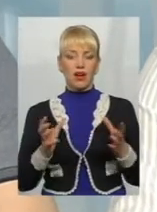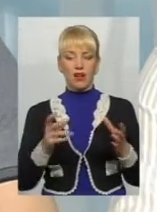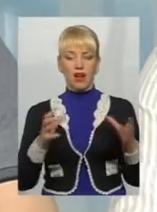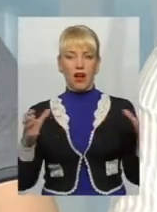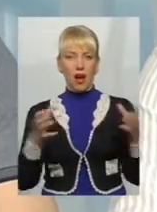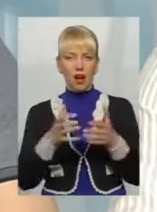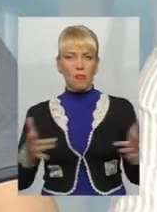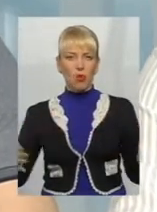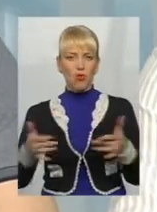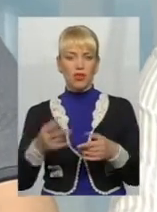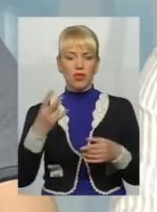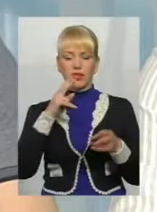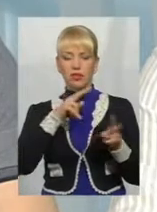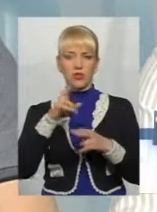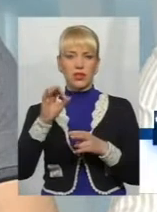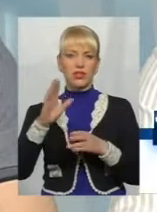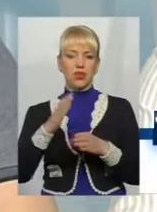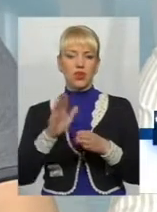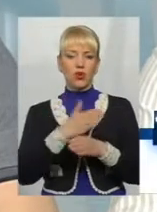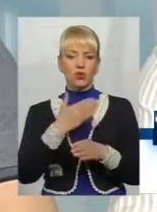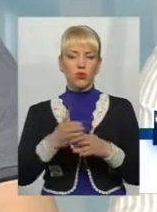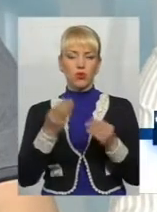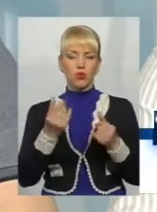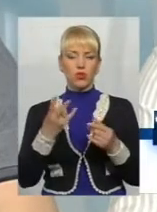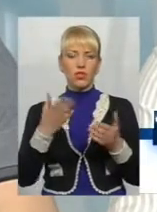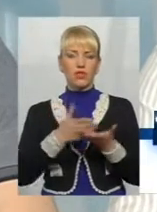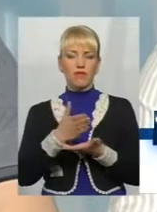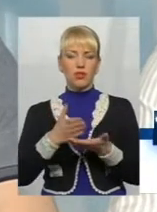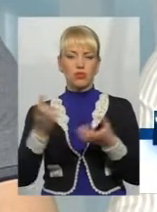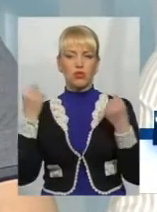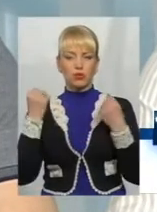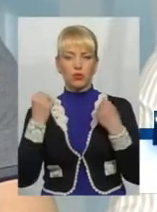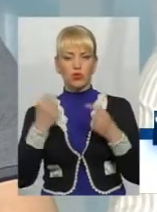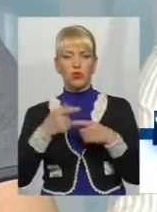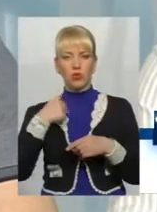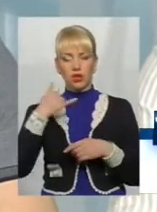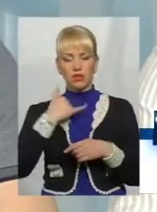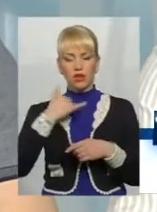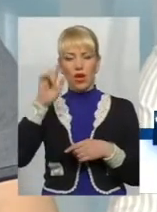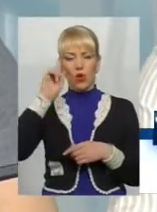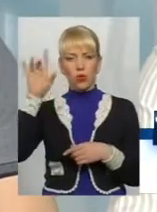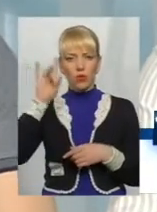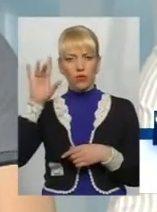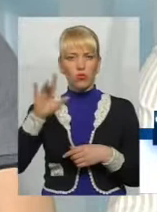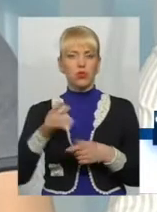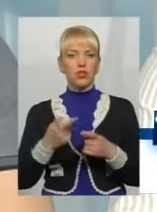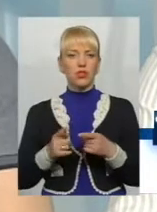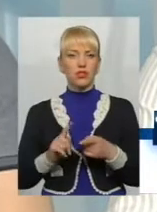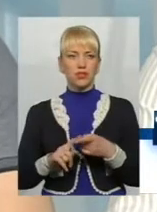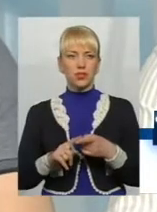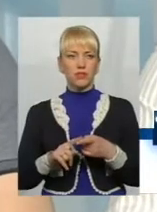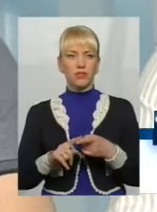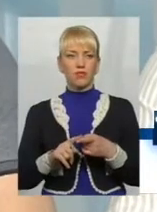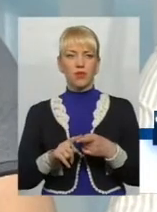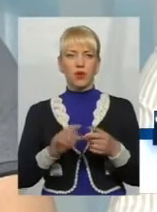державних коштів на види спорту, які у нас культивуються. У нас культивуються олімпійські види спорту